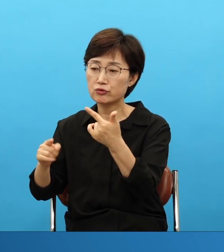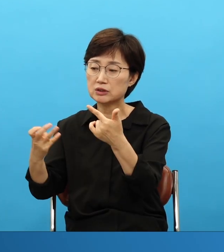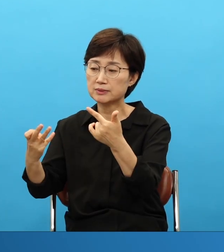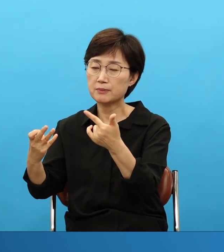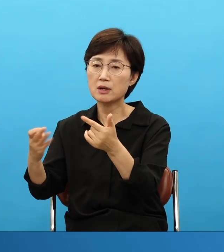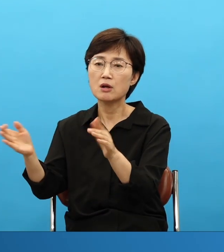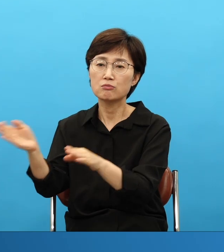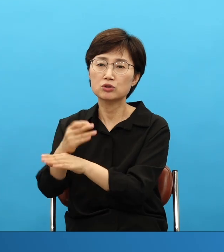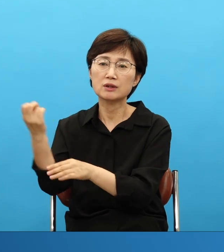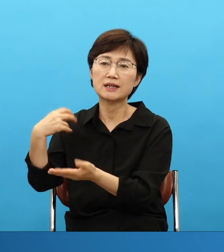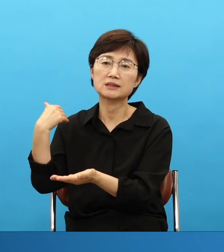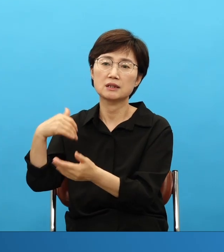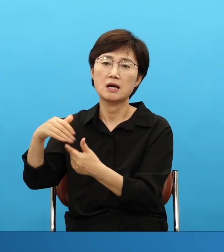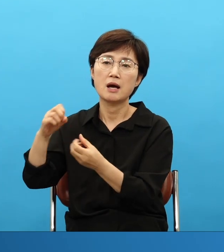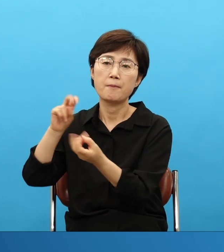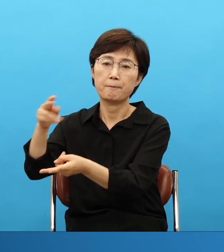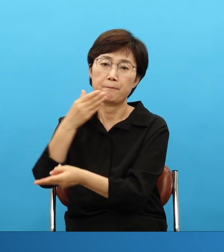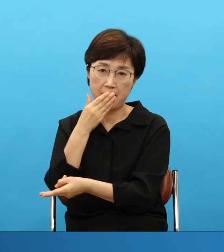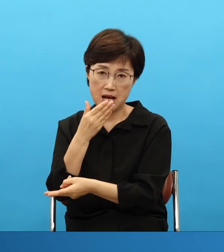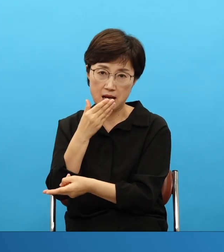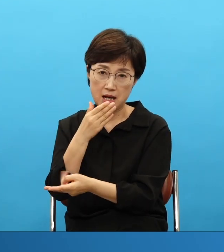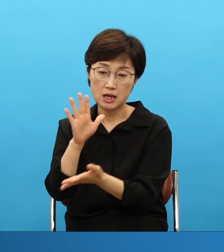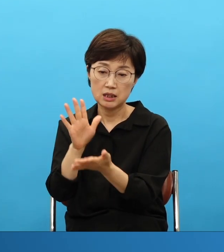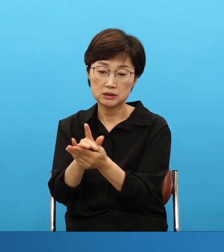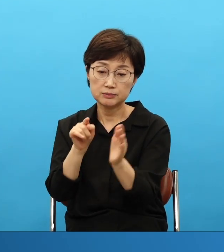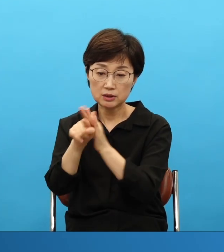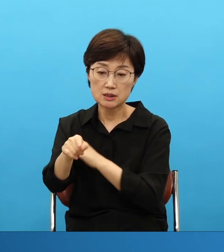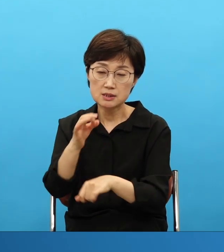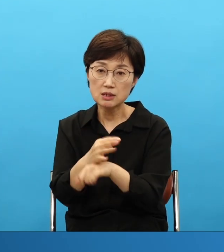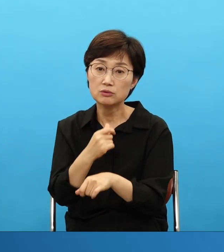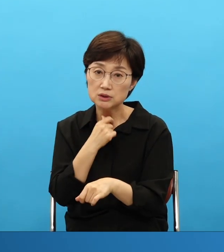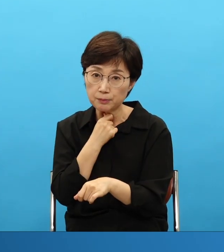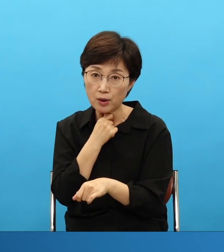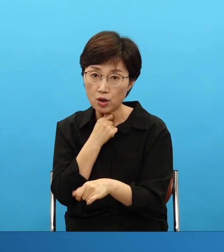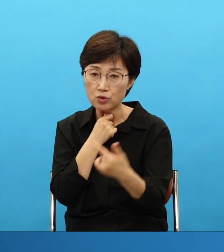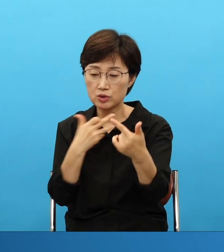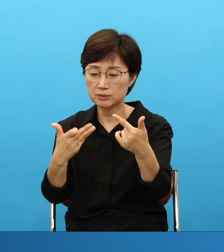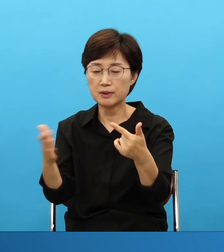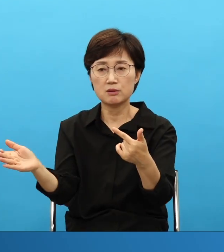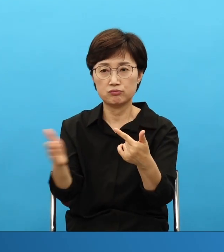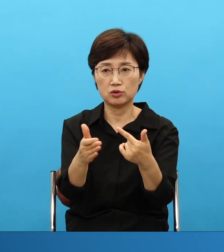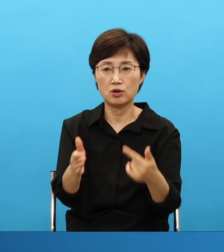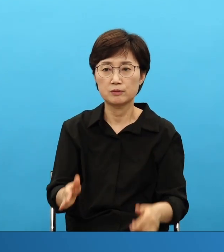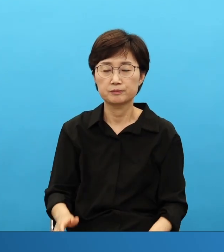발송되고 현장 구매는 오는 18일 237 화유 제작 훈련부터